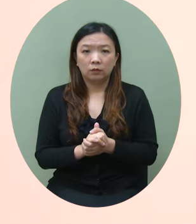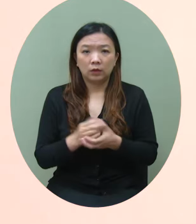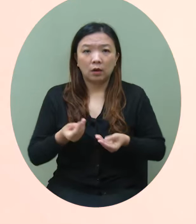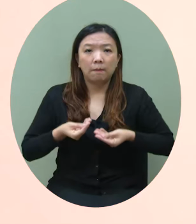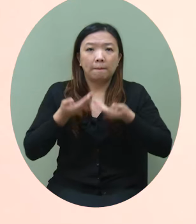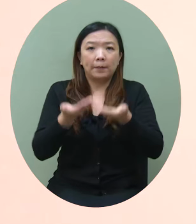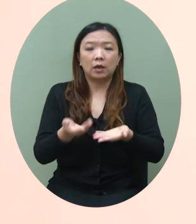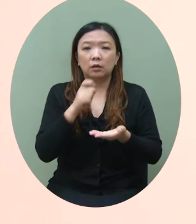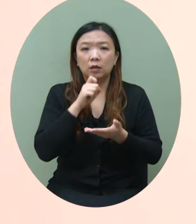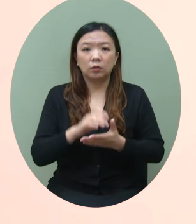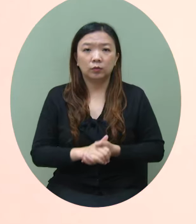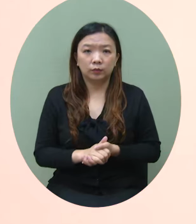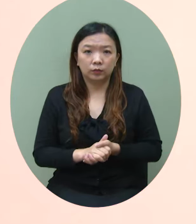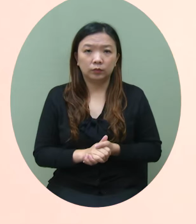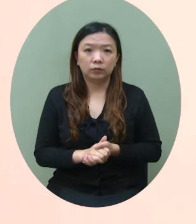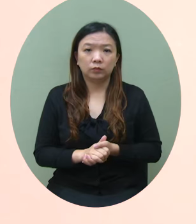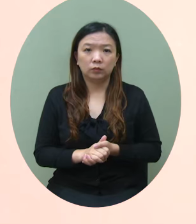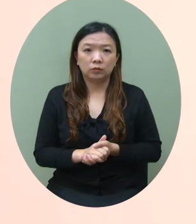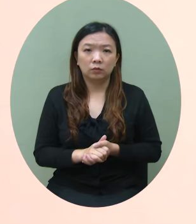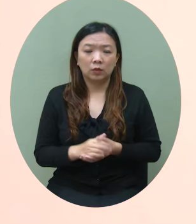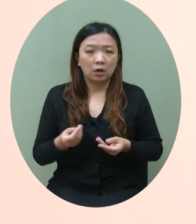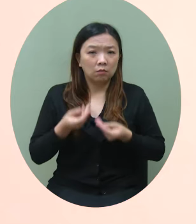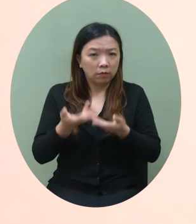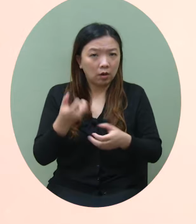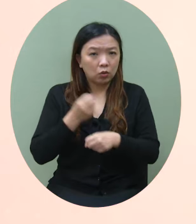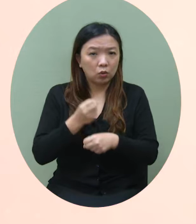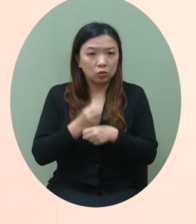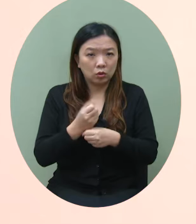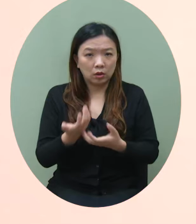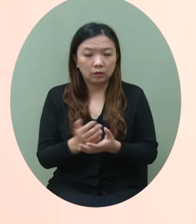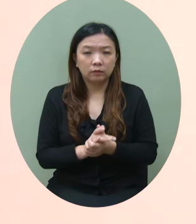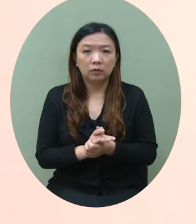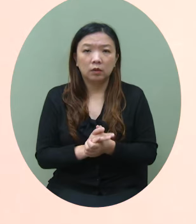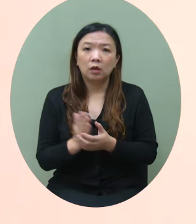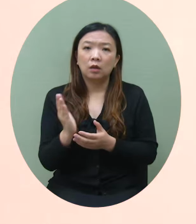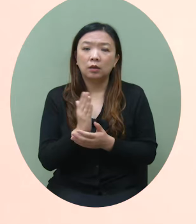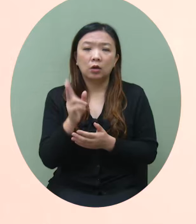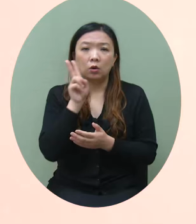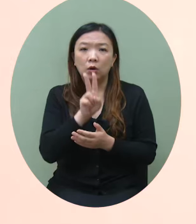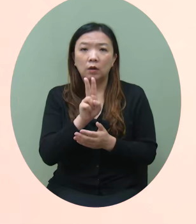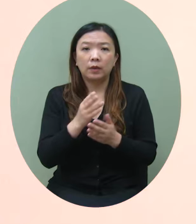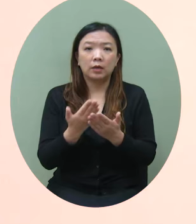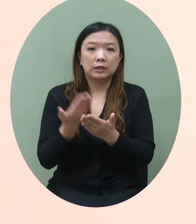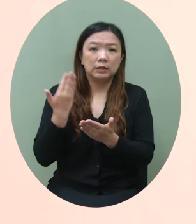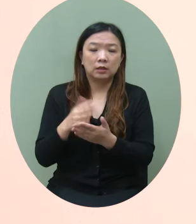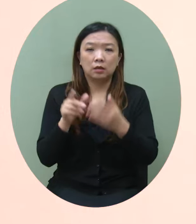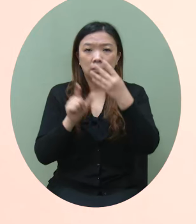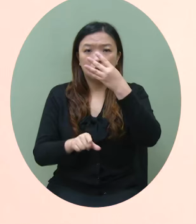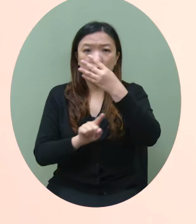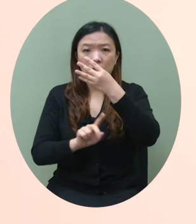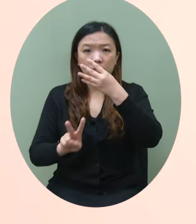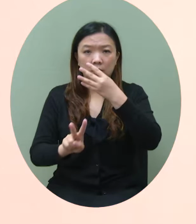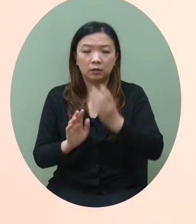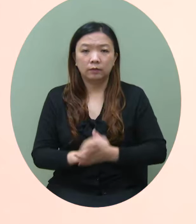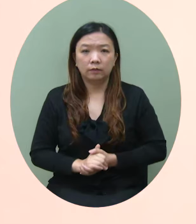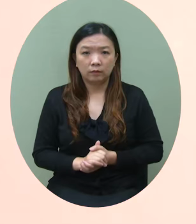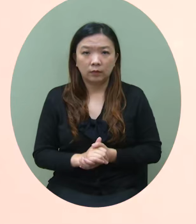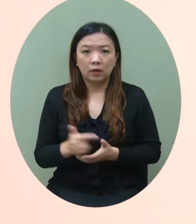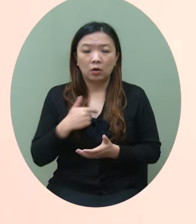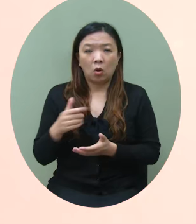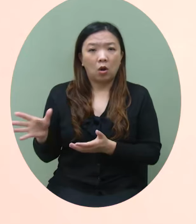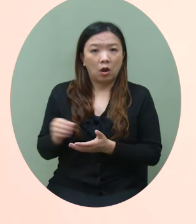代他交代的工作是大概兩個星期前4月12日我